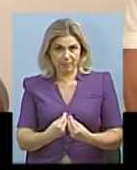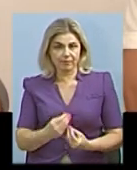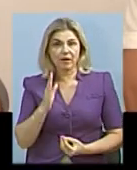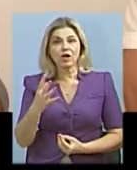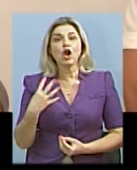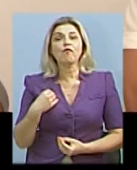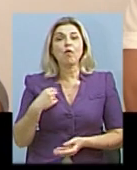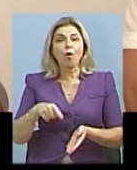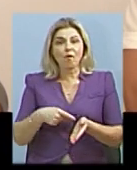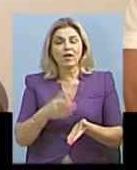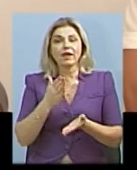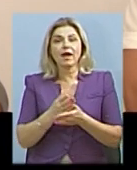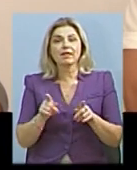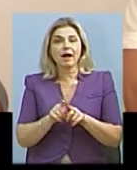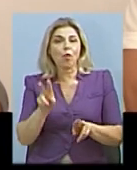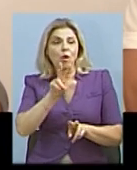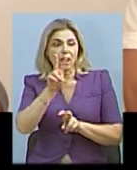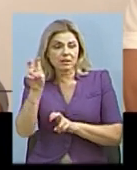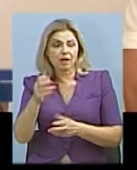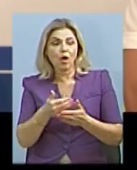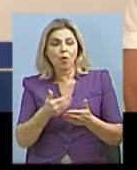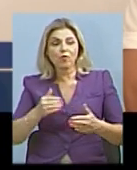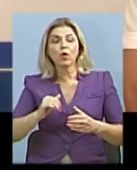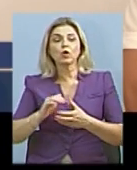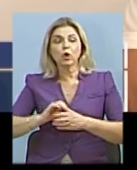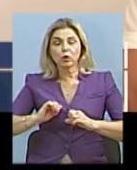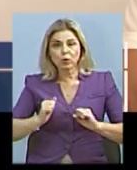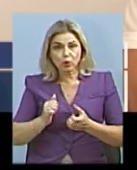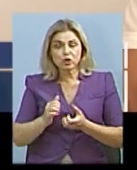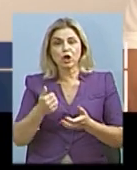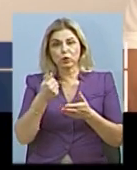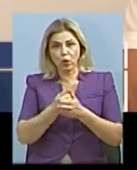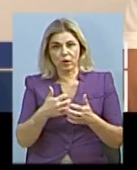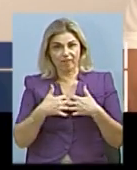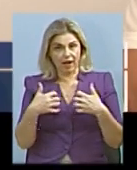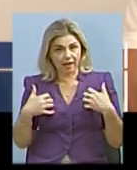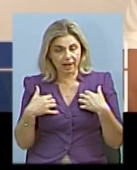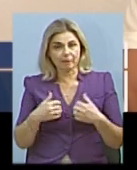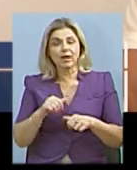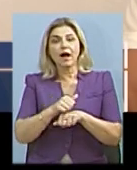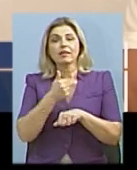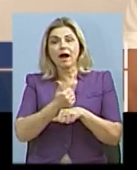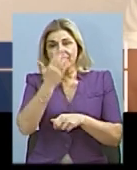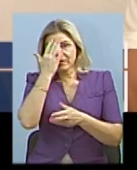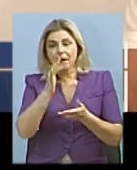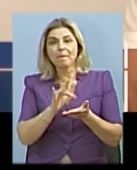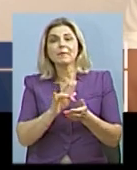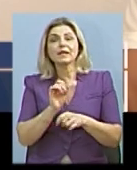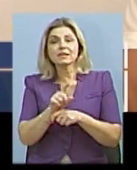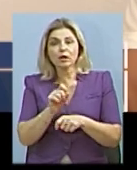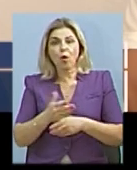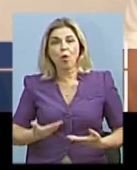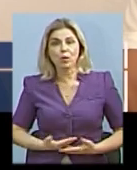Львові є таке гасло гарне «Львів дружній до тварин». Але основною місією роботи комунального підприємства